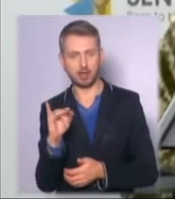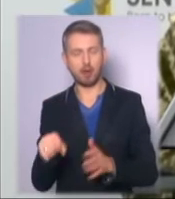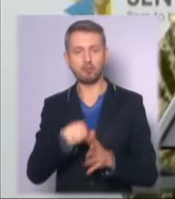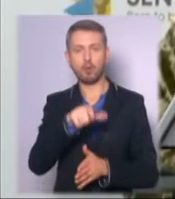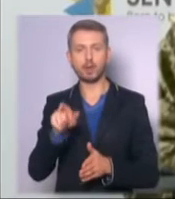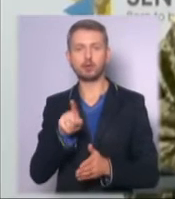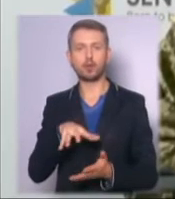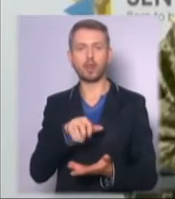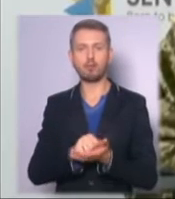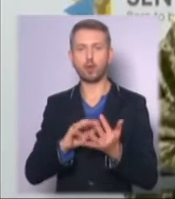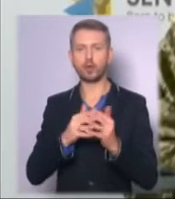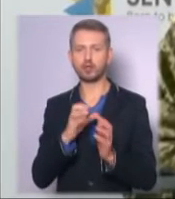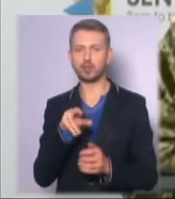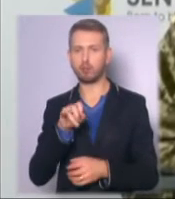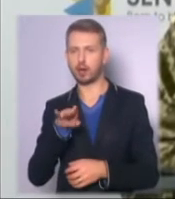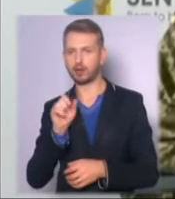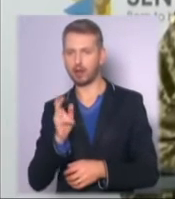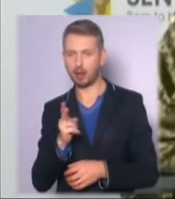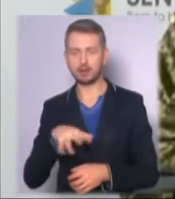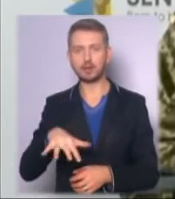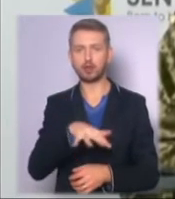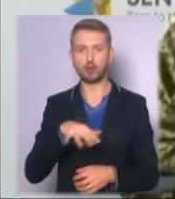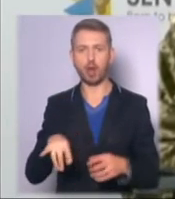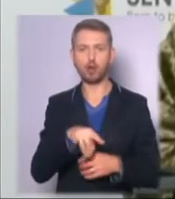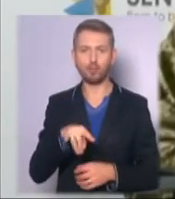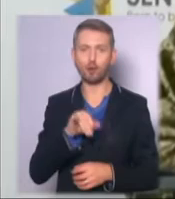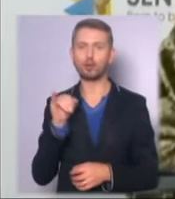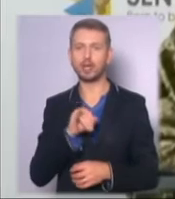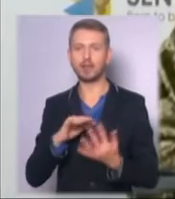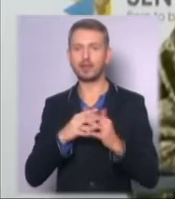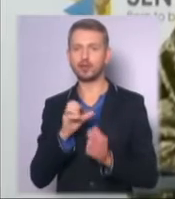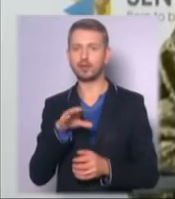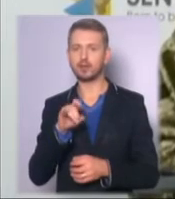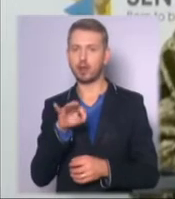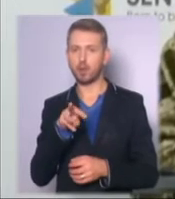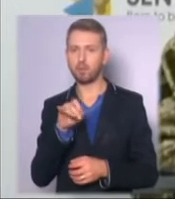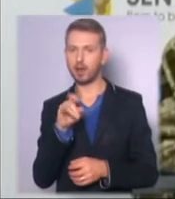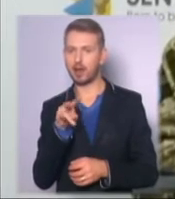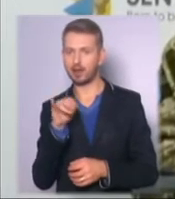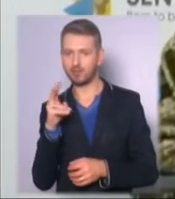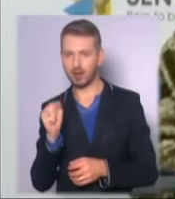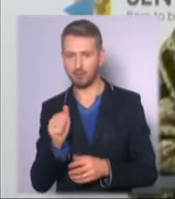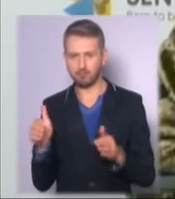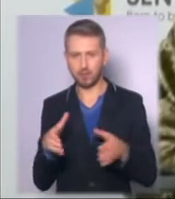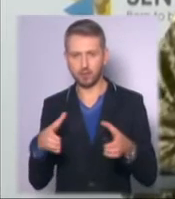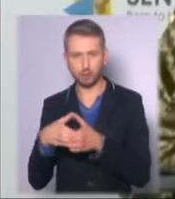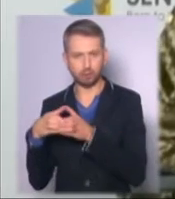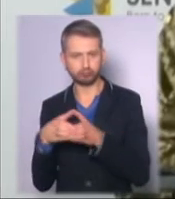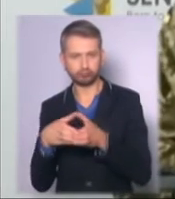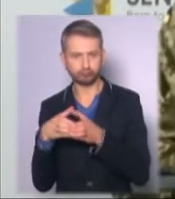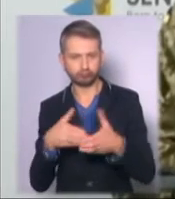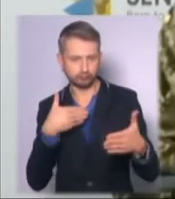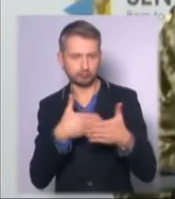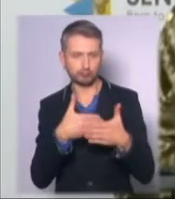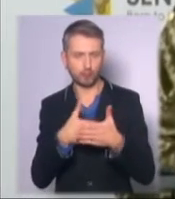селище Спартак, територію аеропорту та селище Старомихайлівка, висуваються невеликими групами до українських позицій